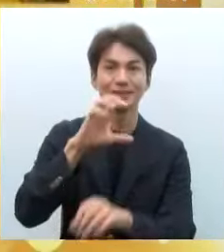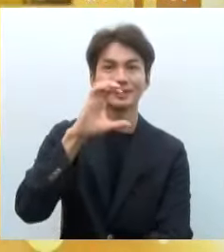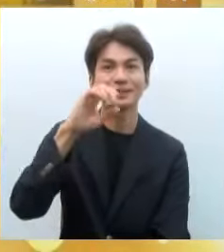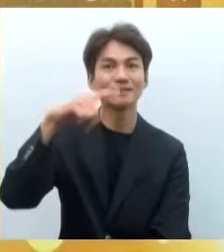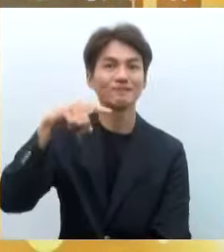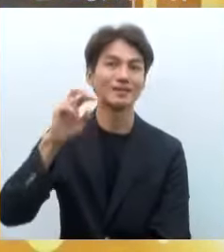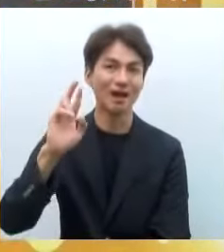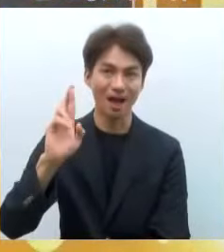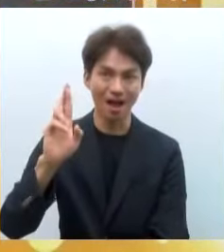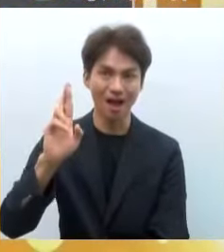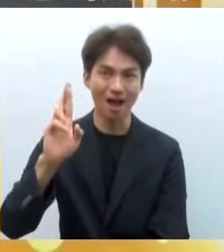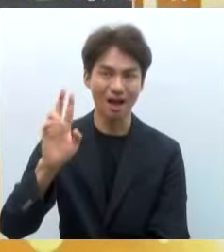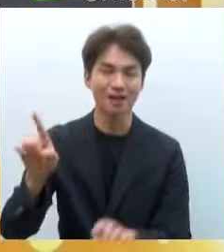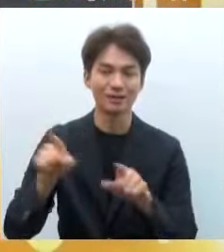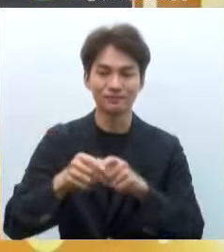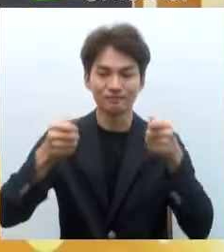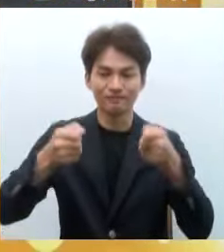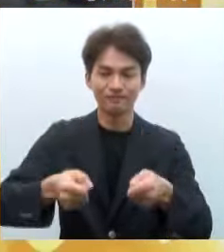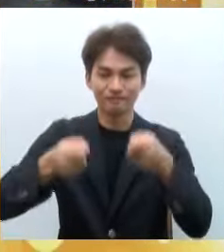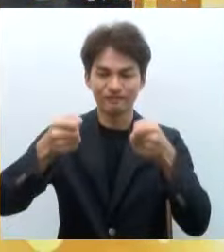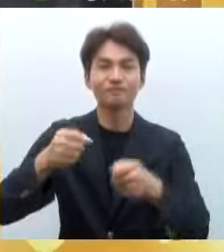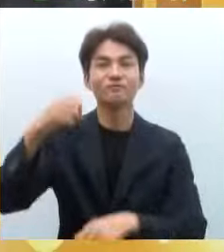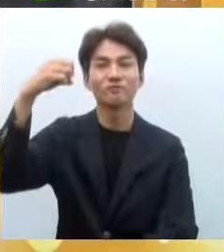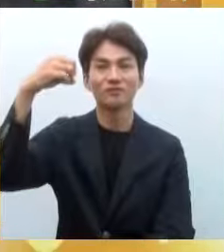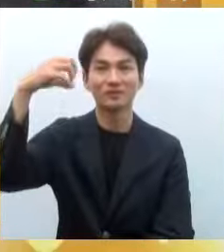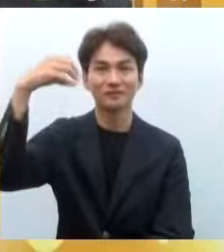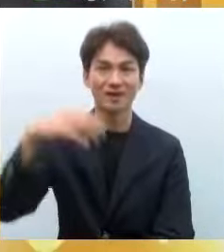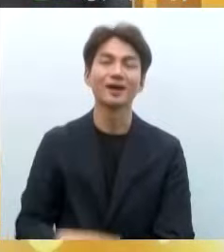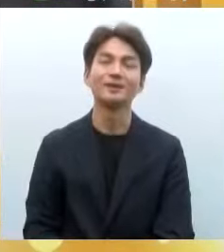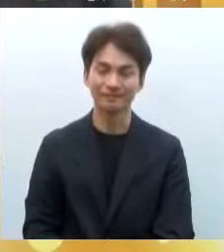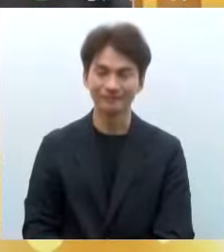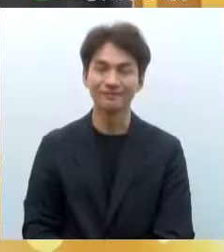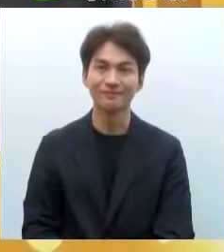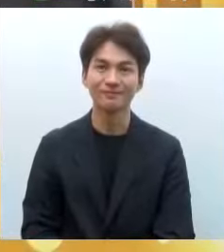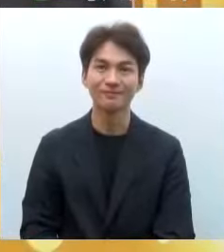CPR และการใช้เครื่องกระตุ้นหัวใจไฟฟ้าเป็นต้น